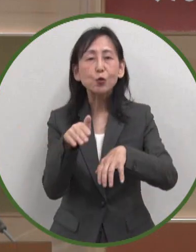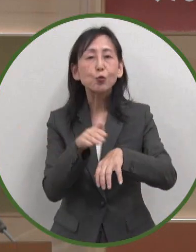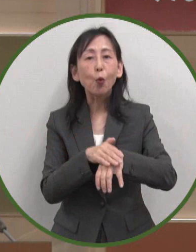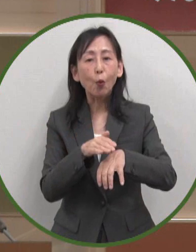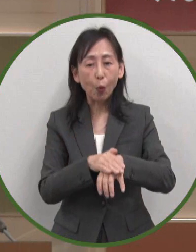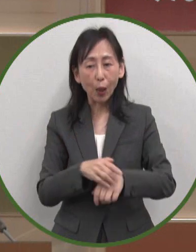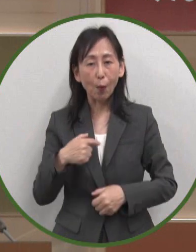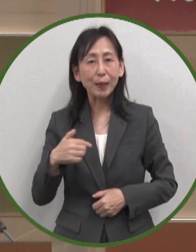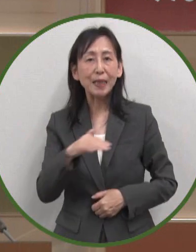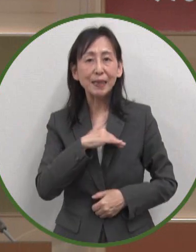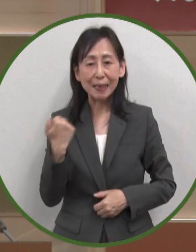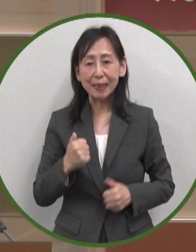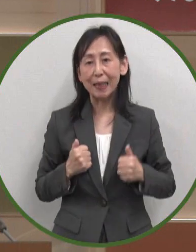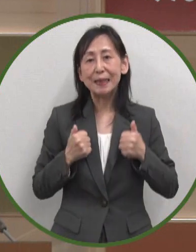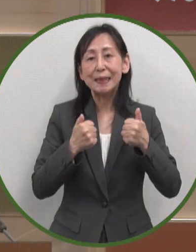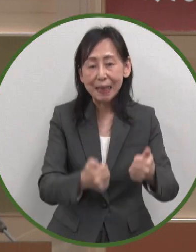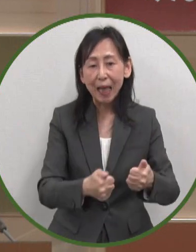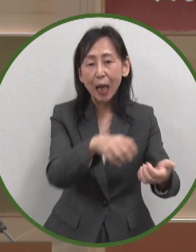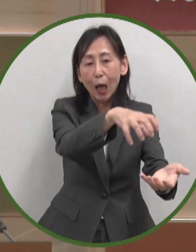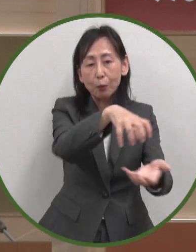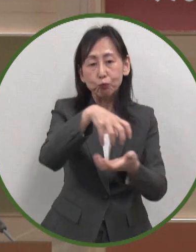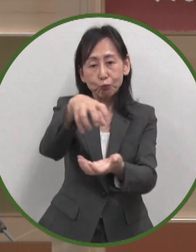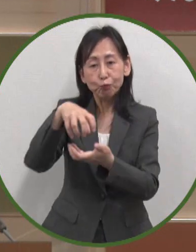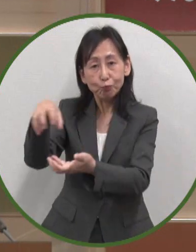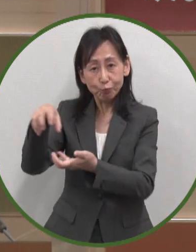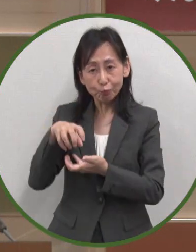くということですね。